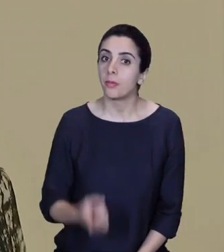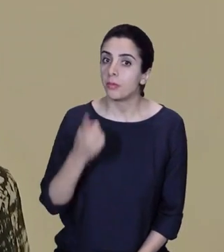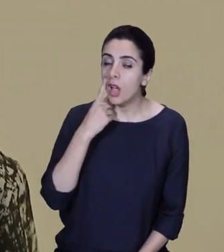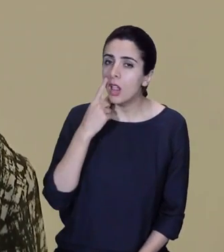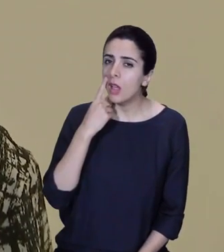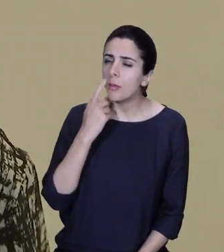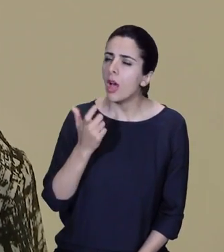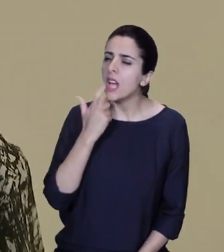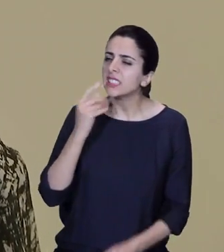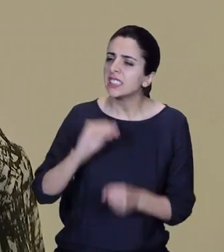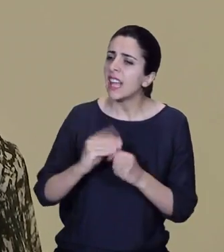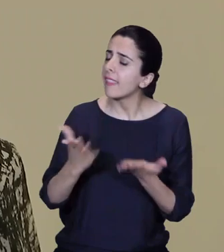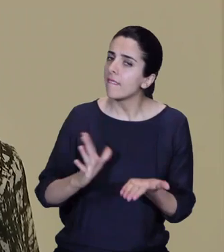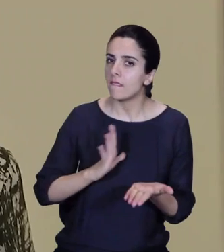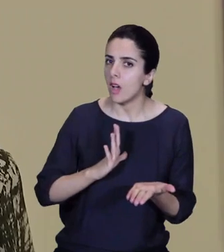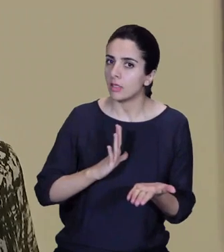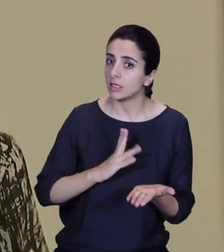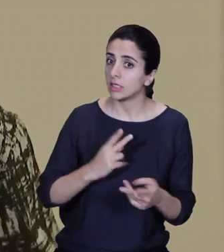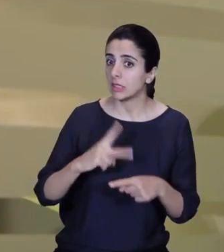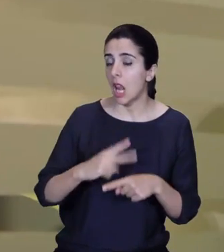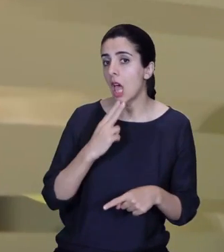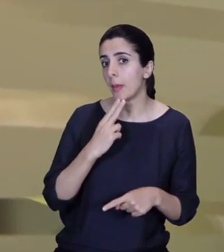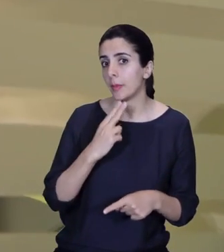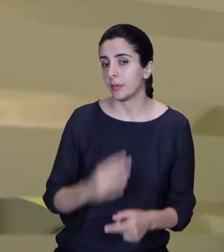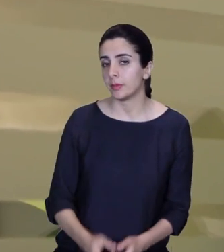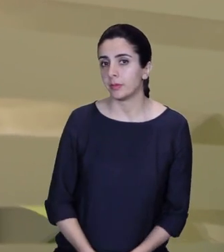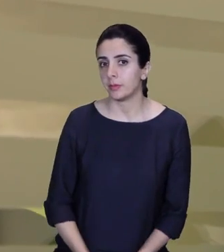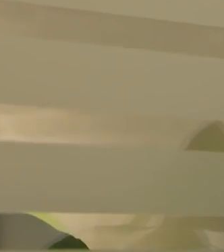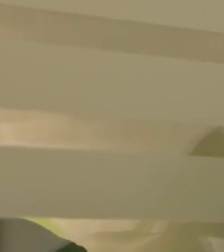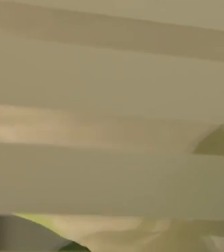Bakalım geçmişinde neler saklıyordun Zehra Hanım?